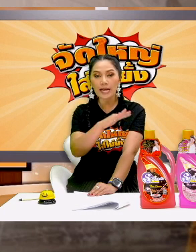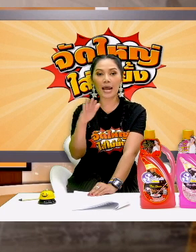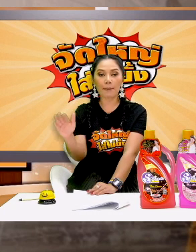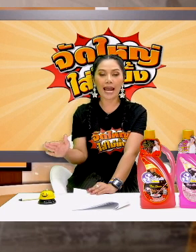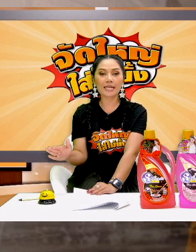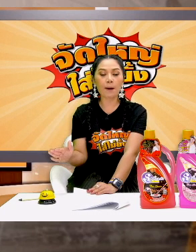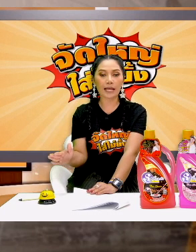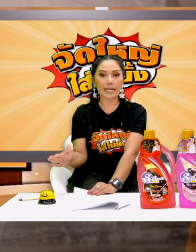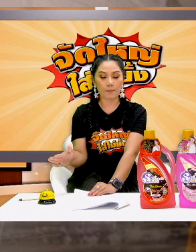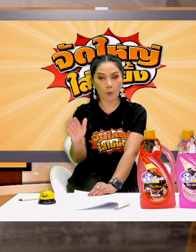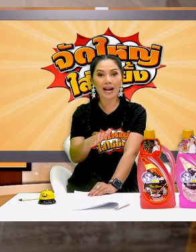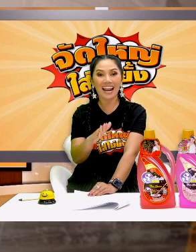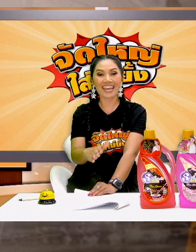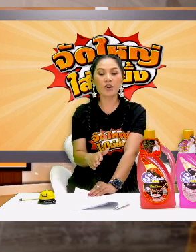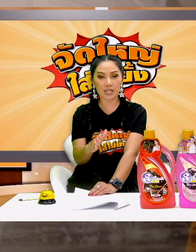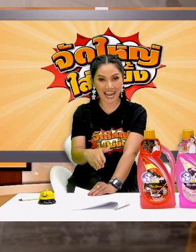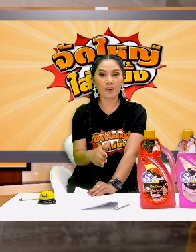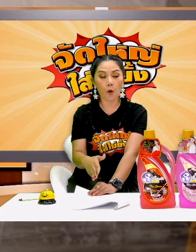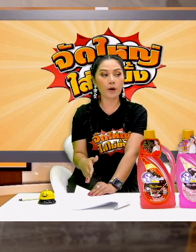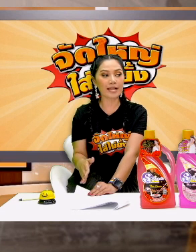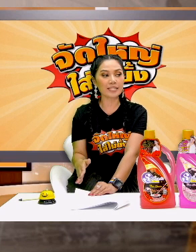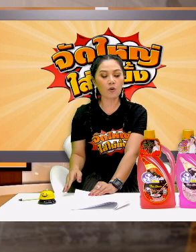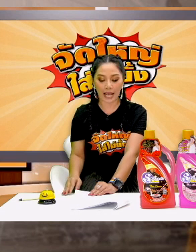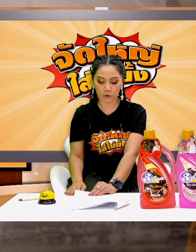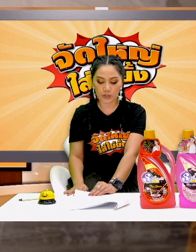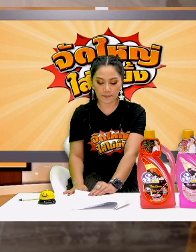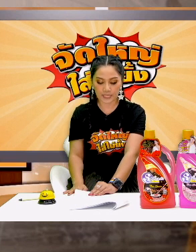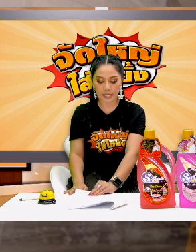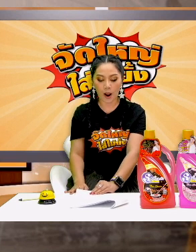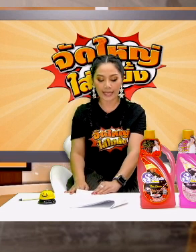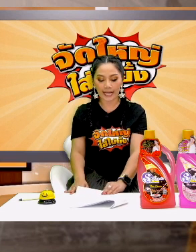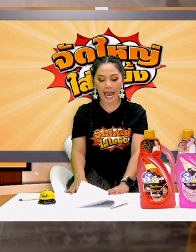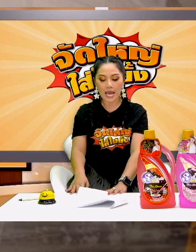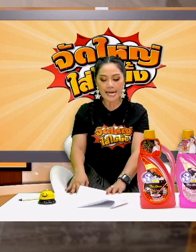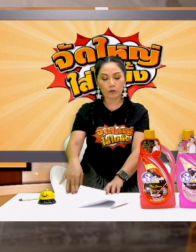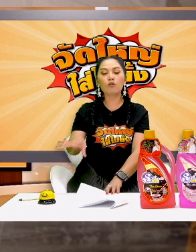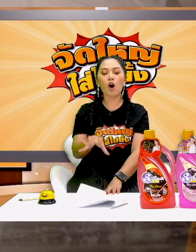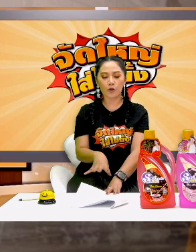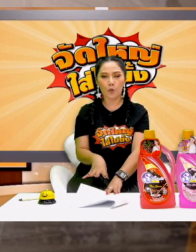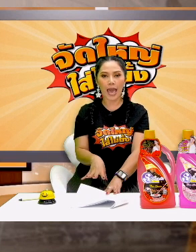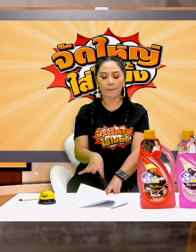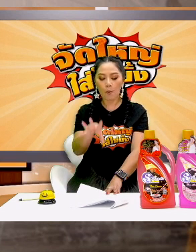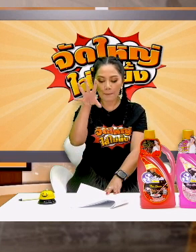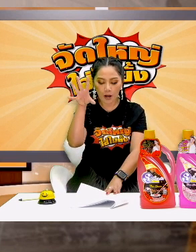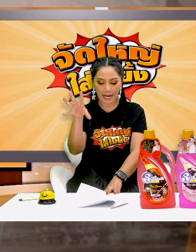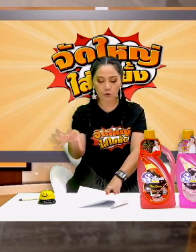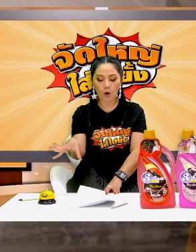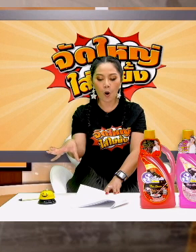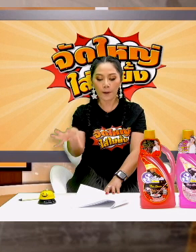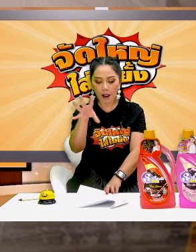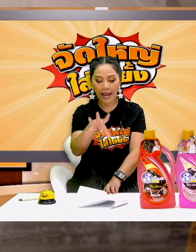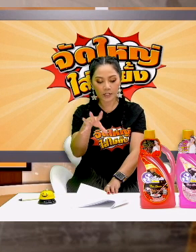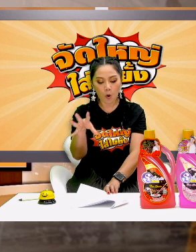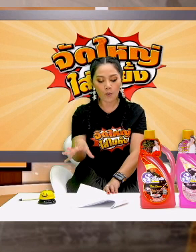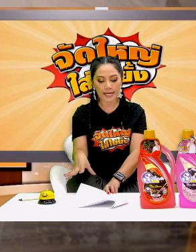ยู่ในระดับอาการที่ปกติเพราะว่าใกล้ก็จะใกล้ครบแล้วนะที่ต้องกักตัว14วันนะคะเดี๋ยวต้องรอดูแหละเพราะว่าพอกักตัวคร